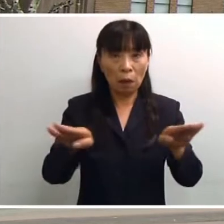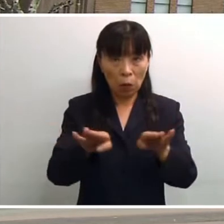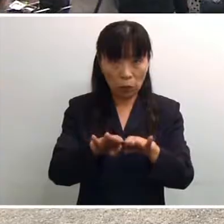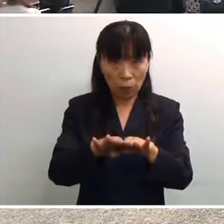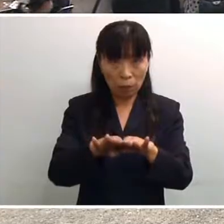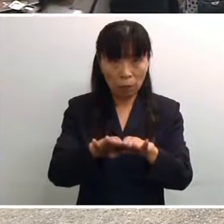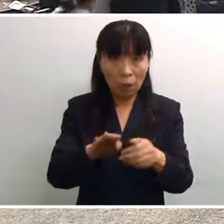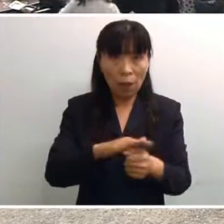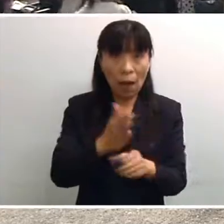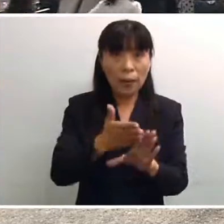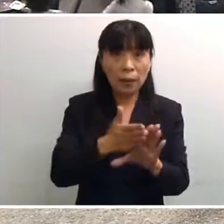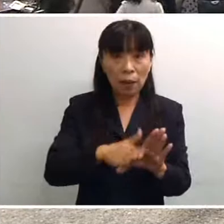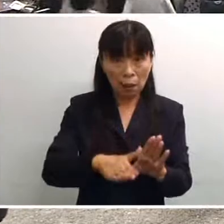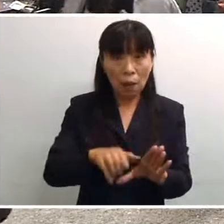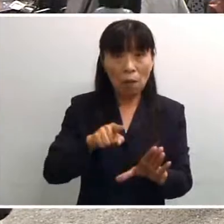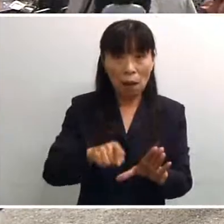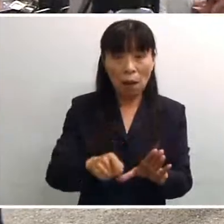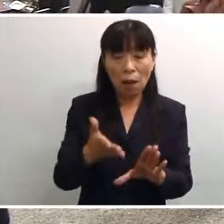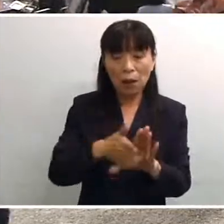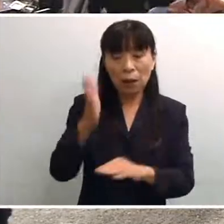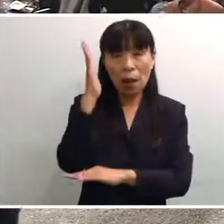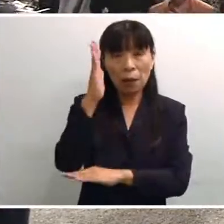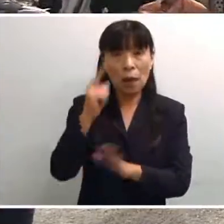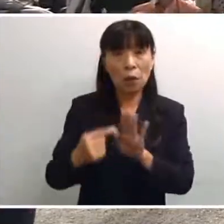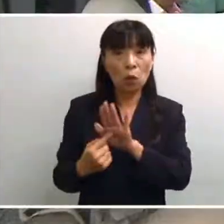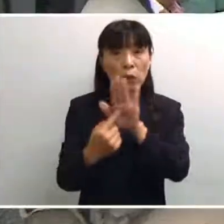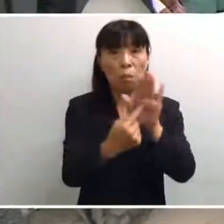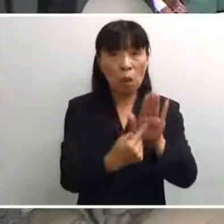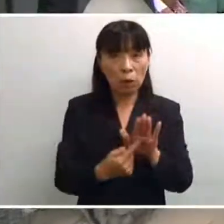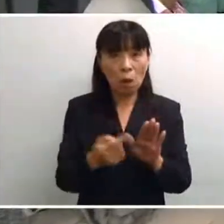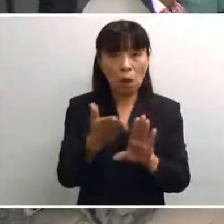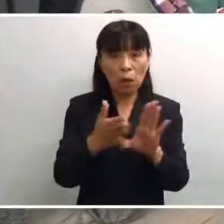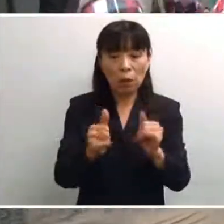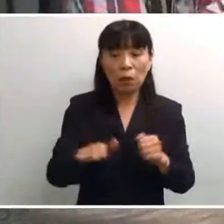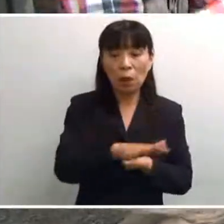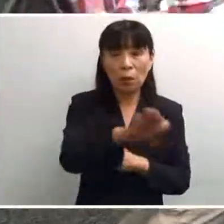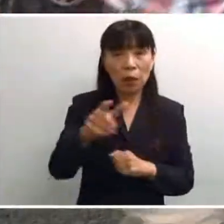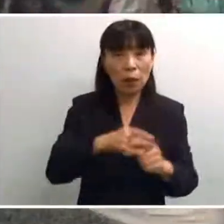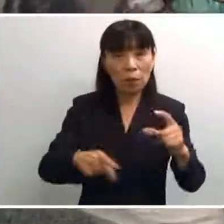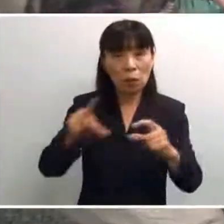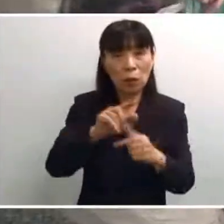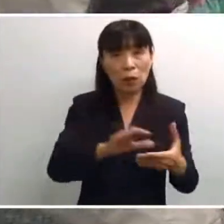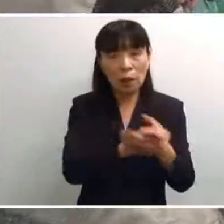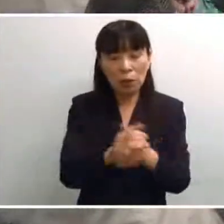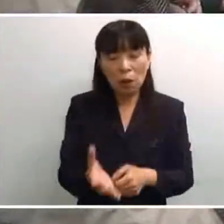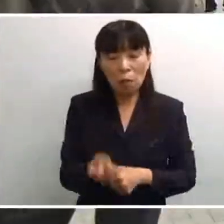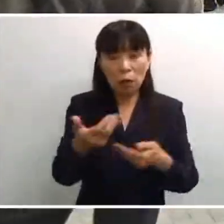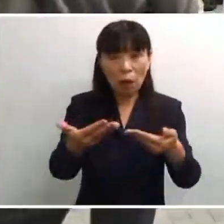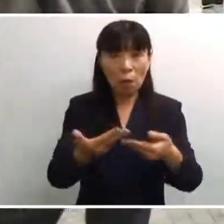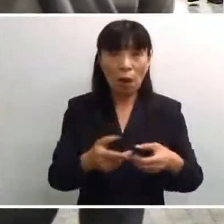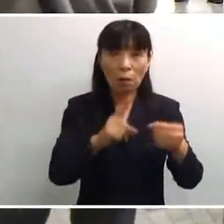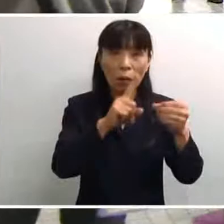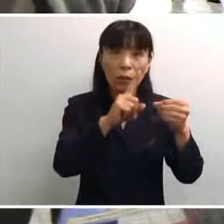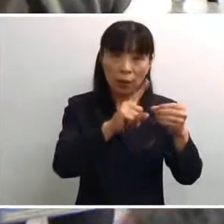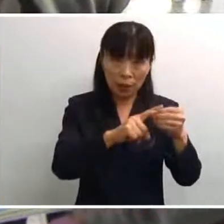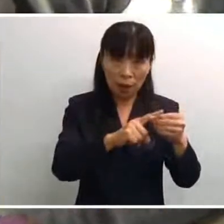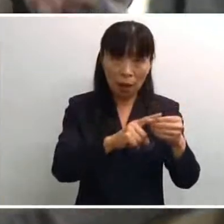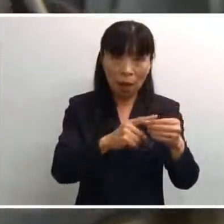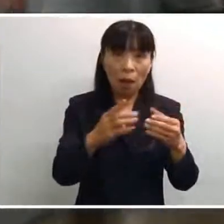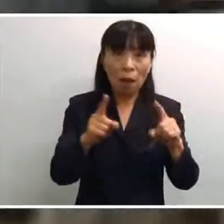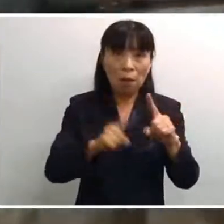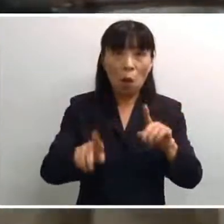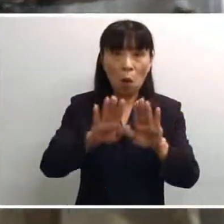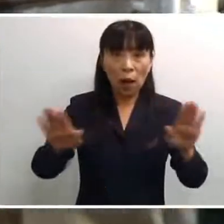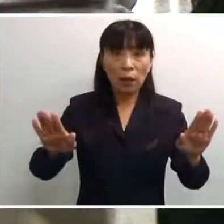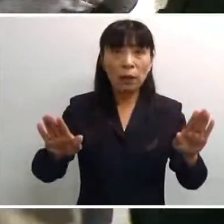。愛知県ではそんな県政のシンボルを県民の皆さんにもっと親しみを持っていただきたいという思いで